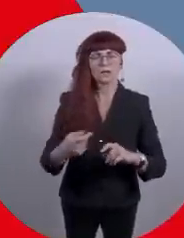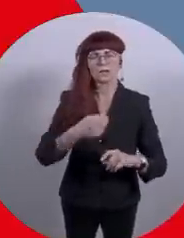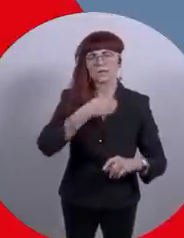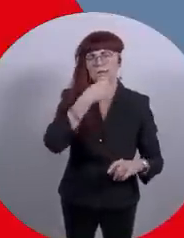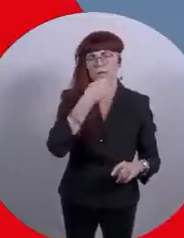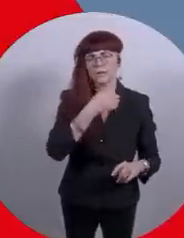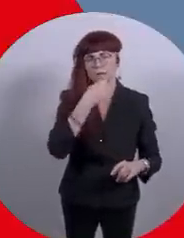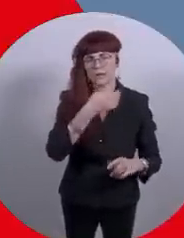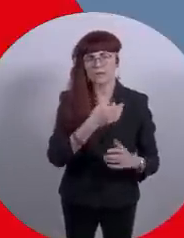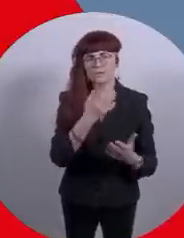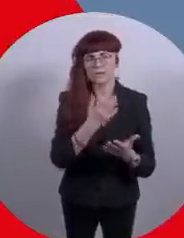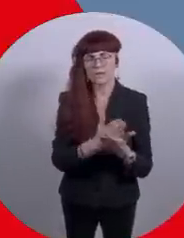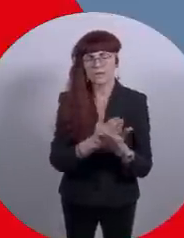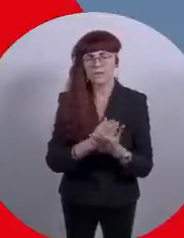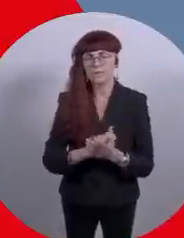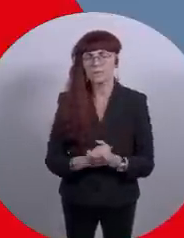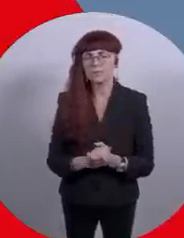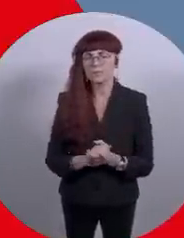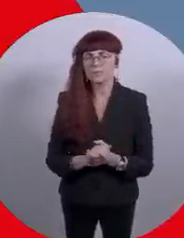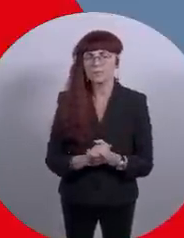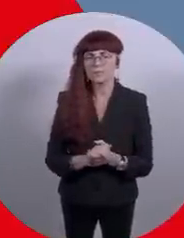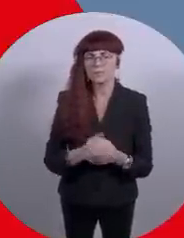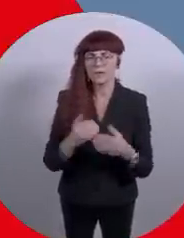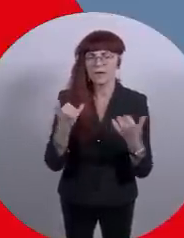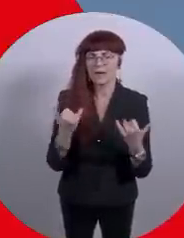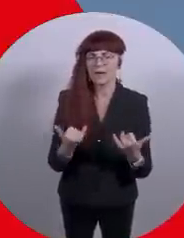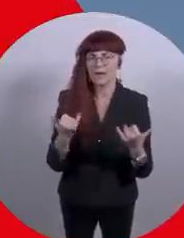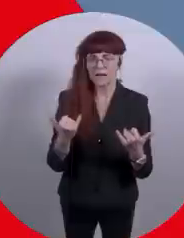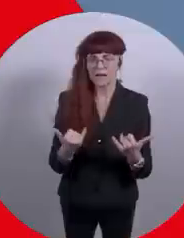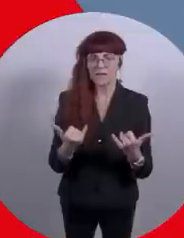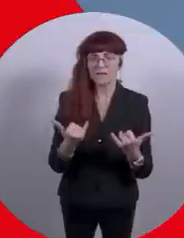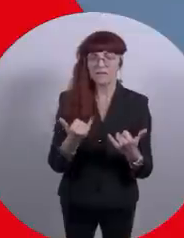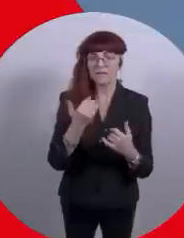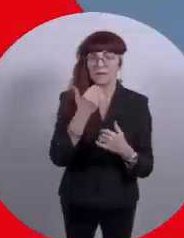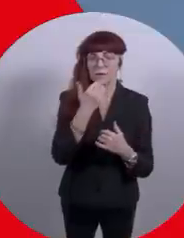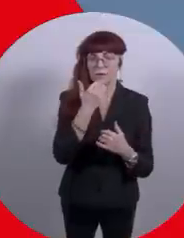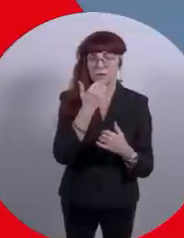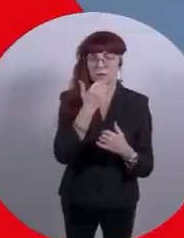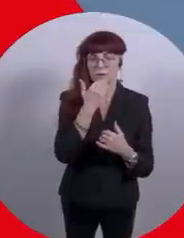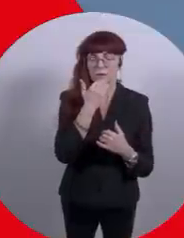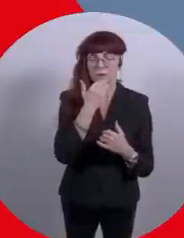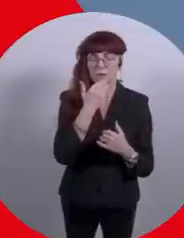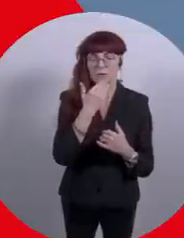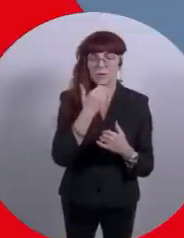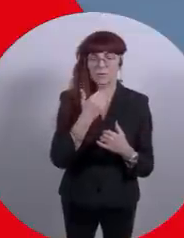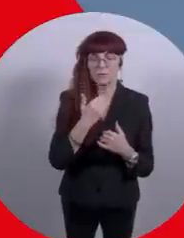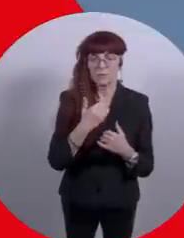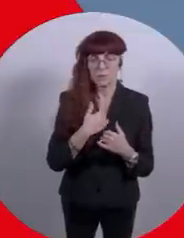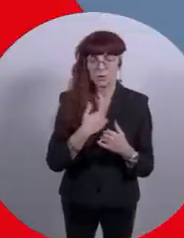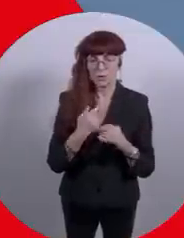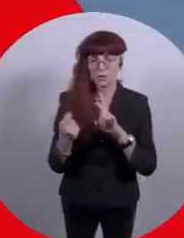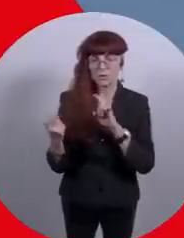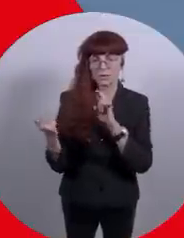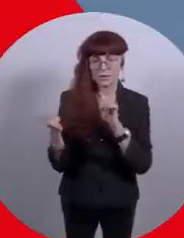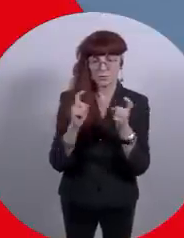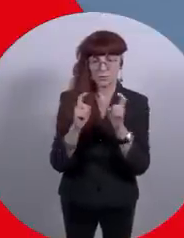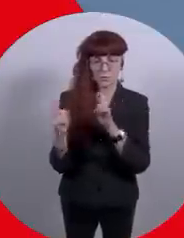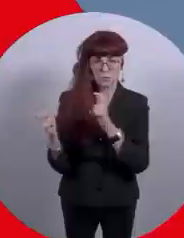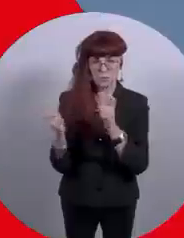ich darf jetzt an dieser Stelle für die Debatte